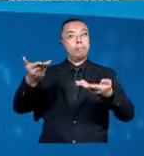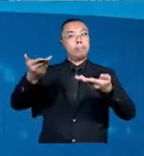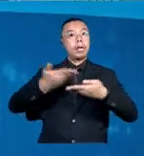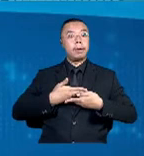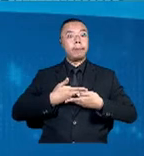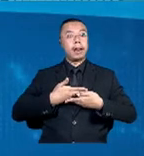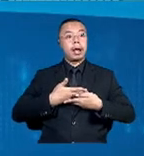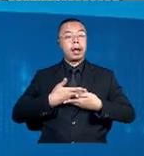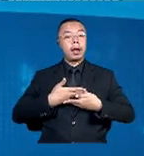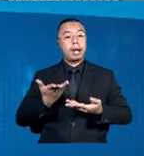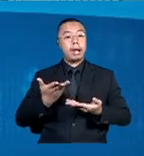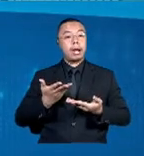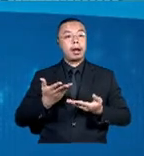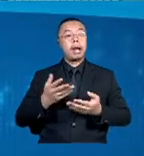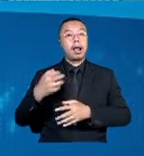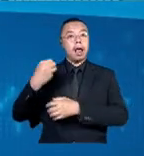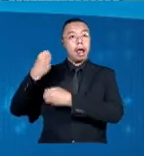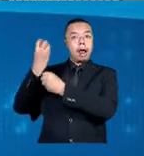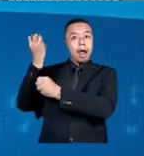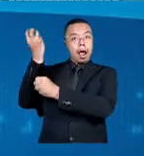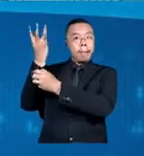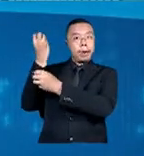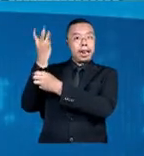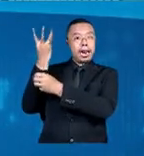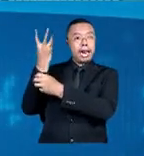penerimaan kirab api pon di